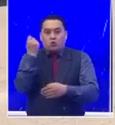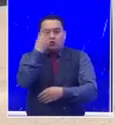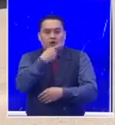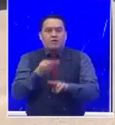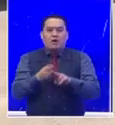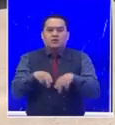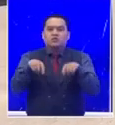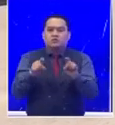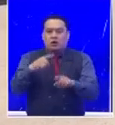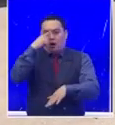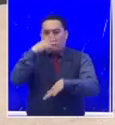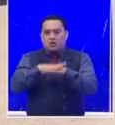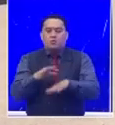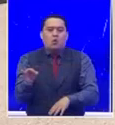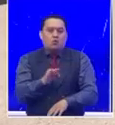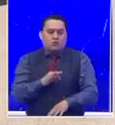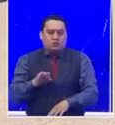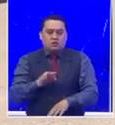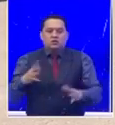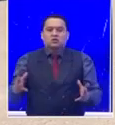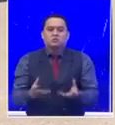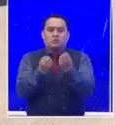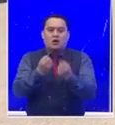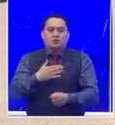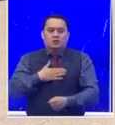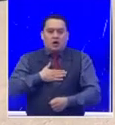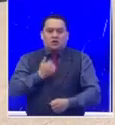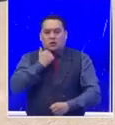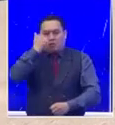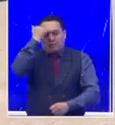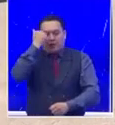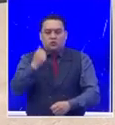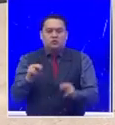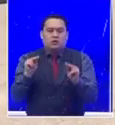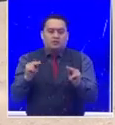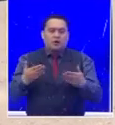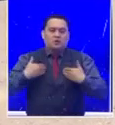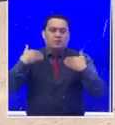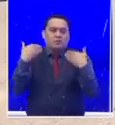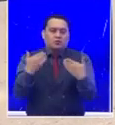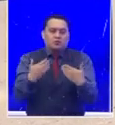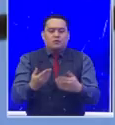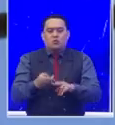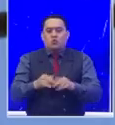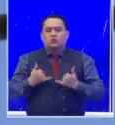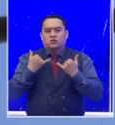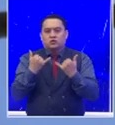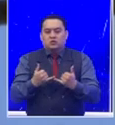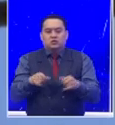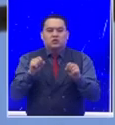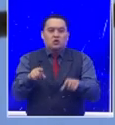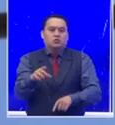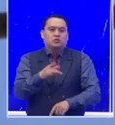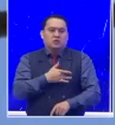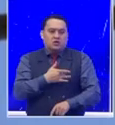этой машине сидел Амандык Баталов. Он спас нас. Благодарим его от всего сердца. Мы восхищаемся им. Он человек с золотым